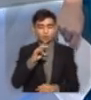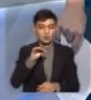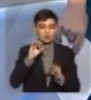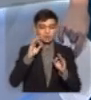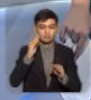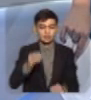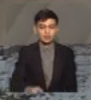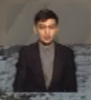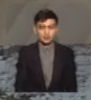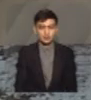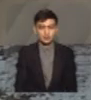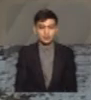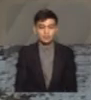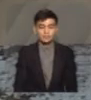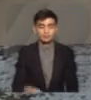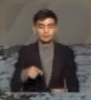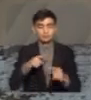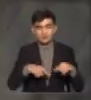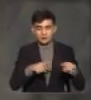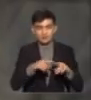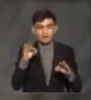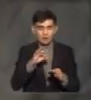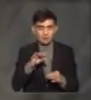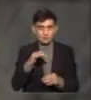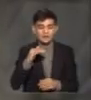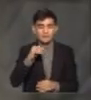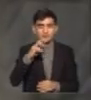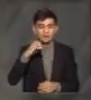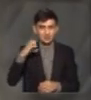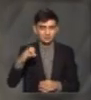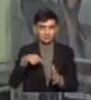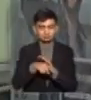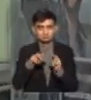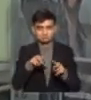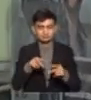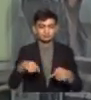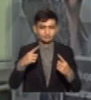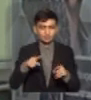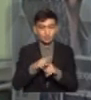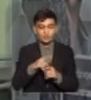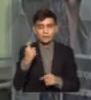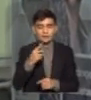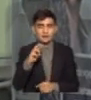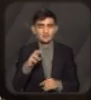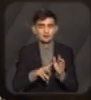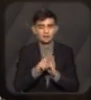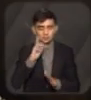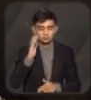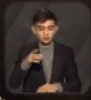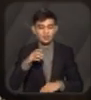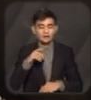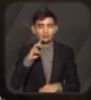Карабаева. Агентство по регулированию и развитию финансового рынка начнет работать уже с 1 января. Нацбанк передал этой